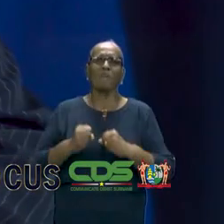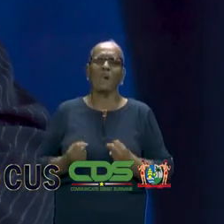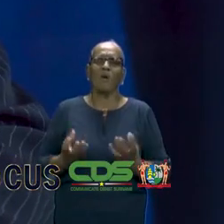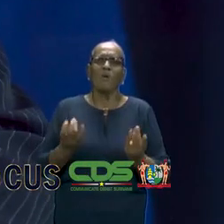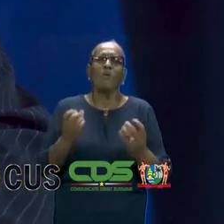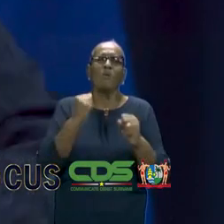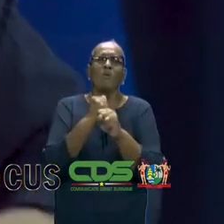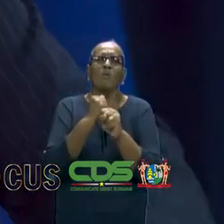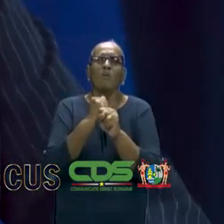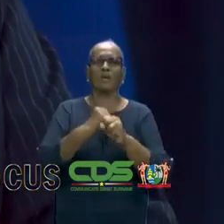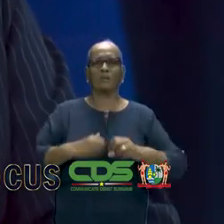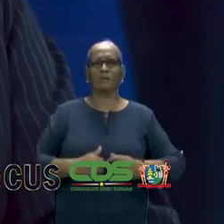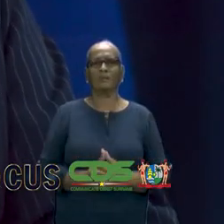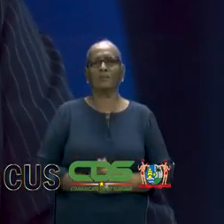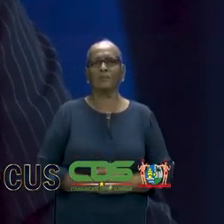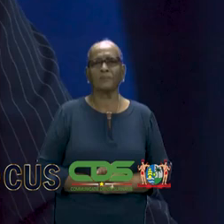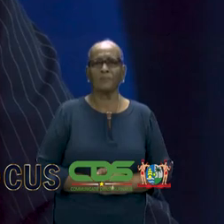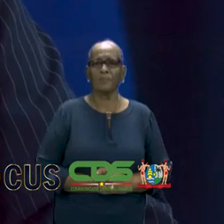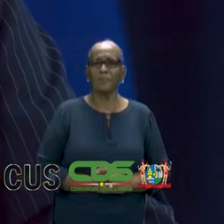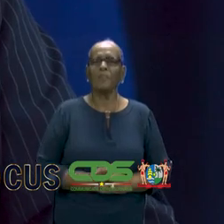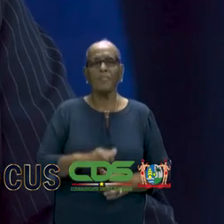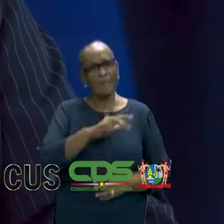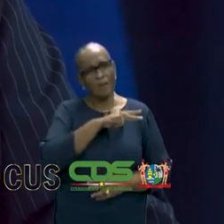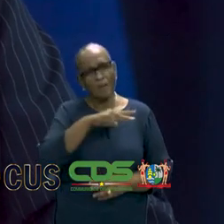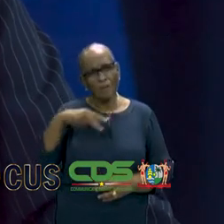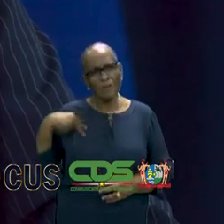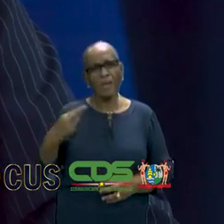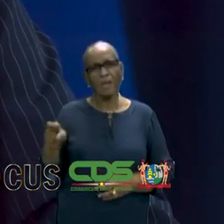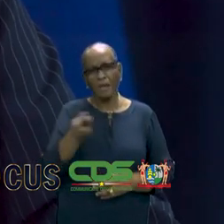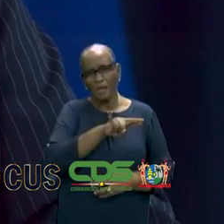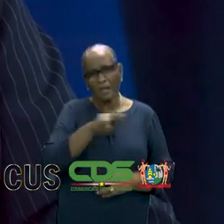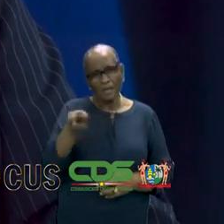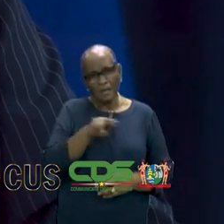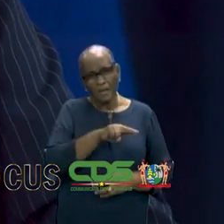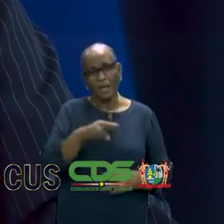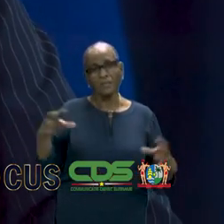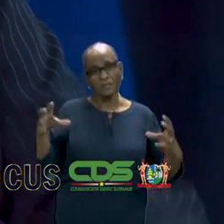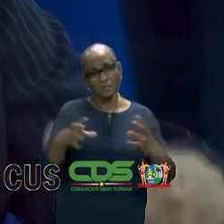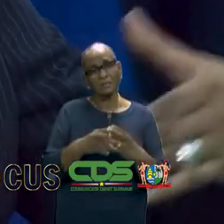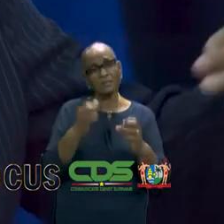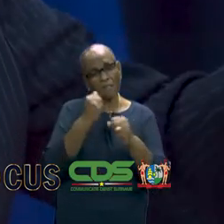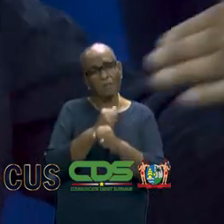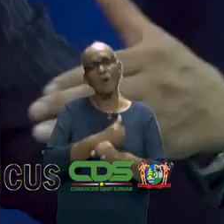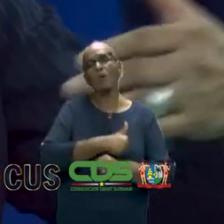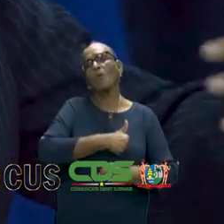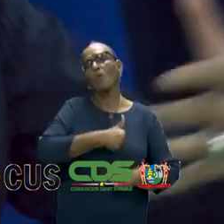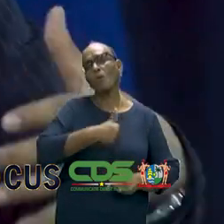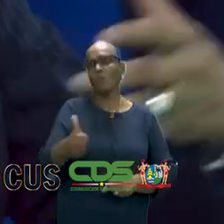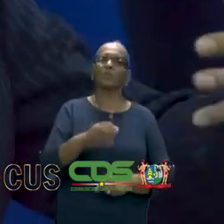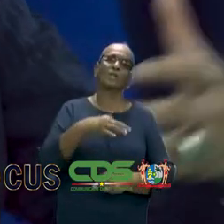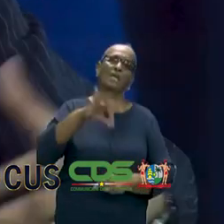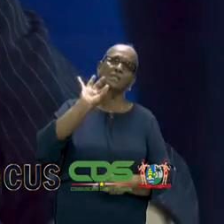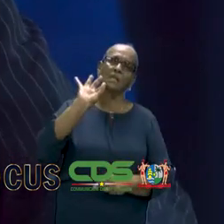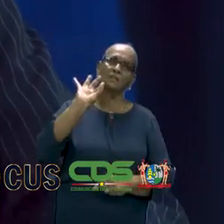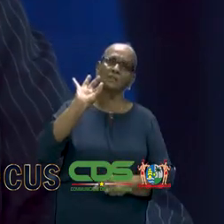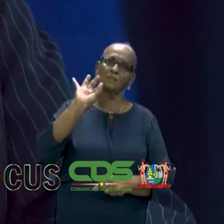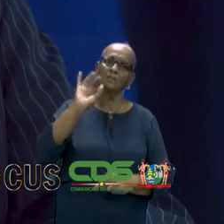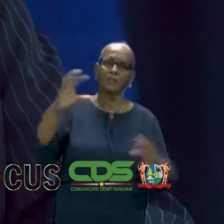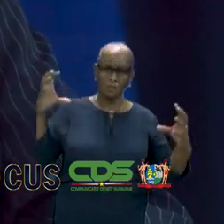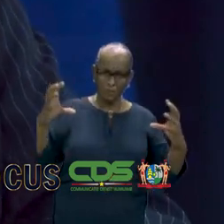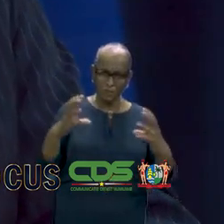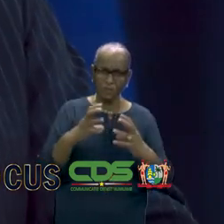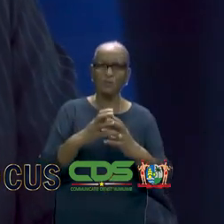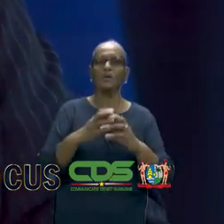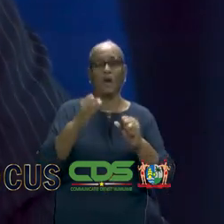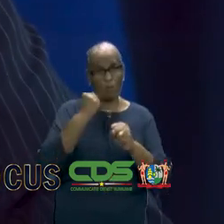Wij vinden namelijk dat de samenwerkingsrelatie voldoende is hersteld en nu gaan wij werken naar die implementatie op